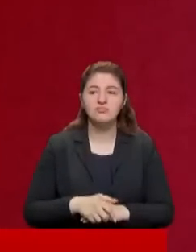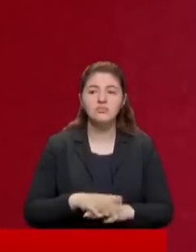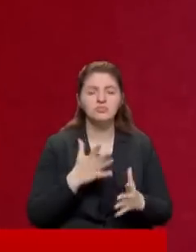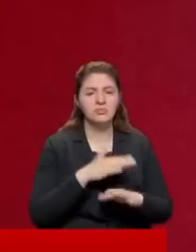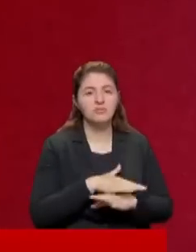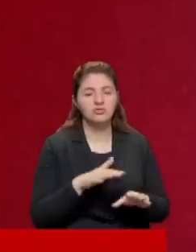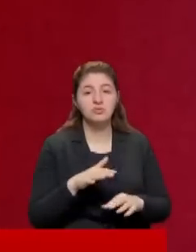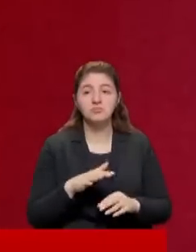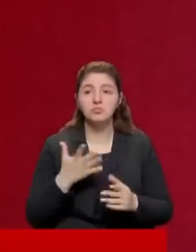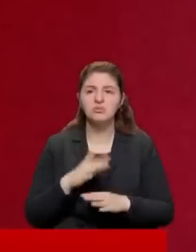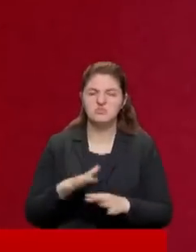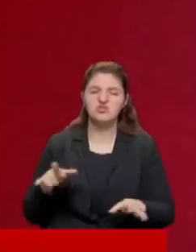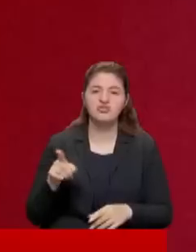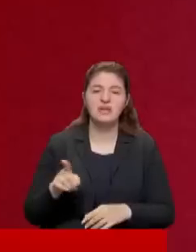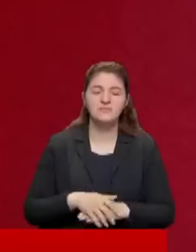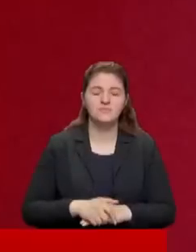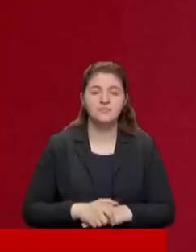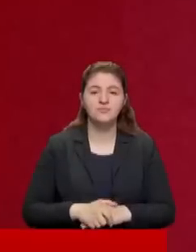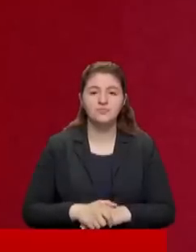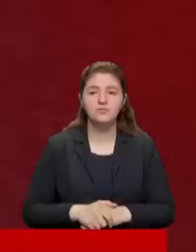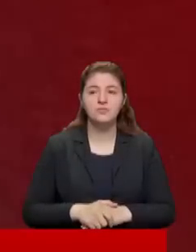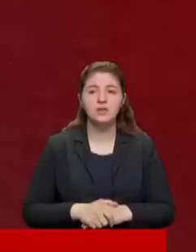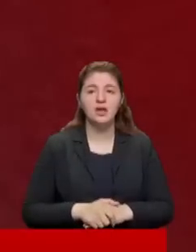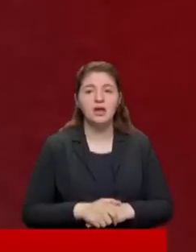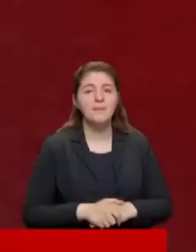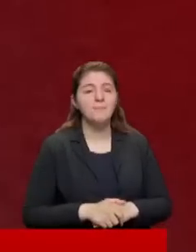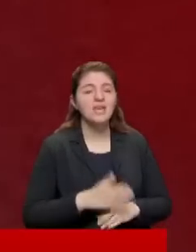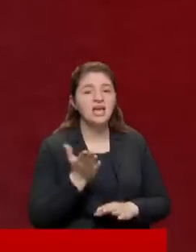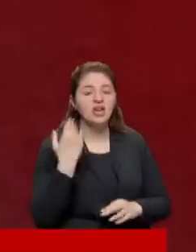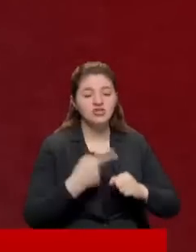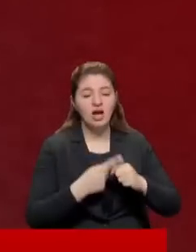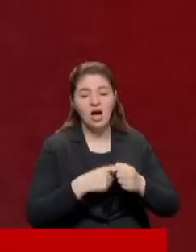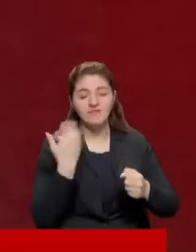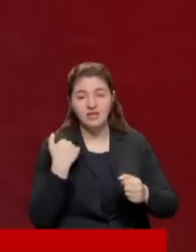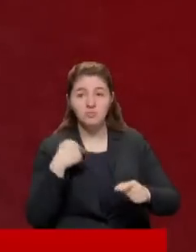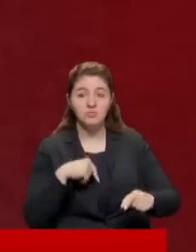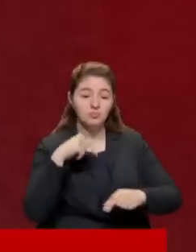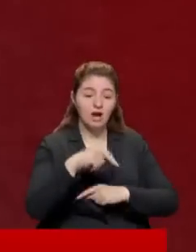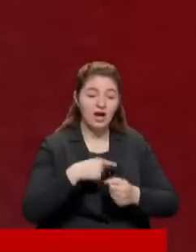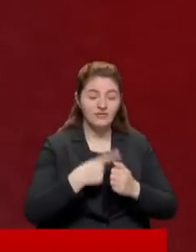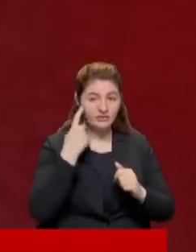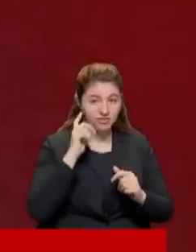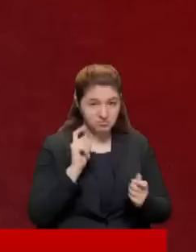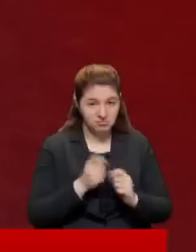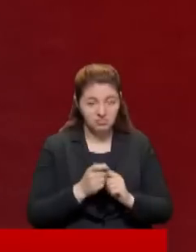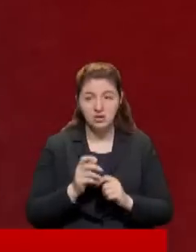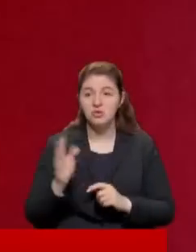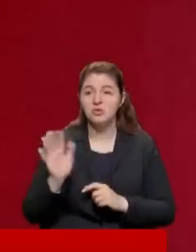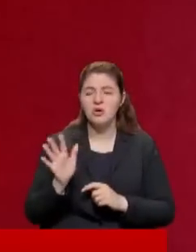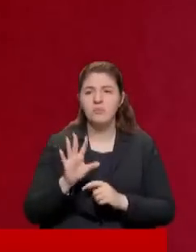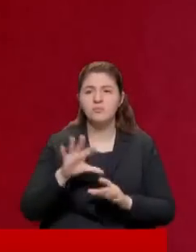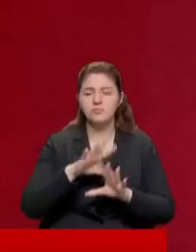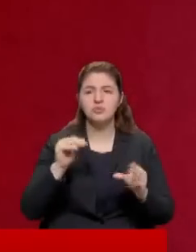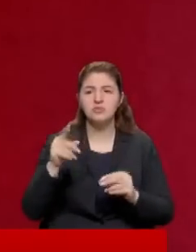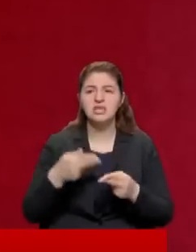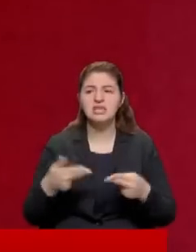bitecek. Muhtemelen bitecek birinci turda, evet. Birinci Peki, turda bitecek. Geçen haftadan bu haftaya fikirler... Yok, hayır yani... Bütün